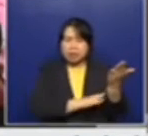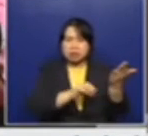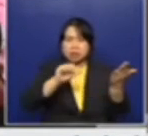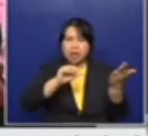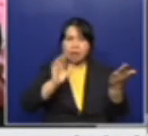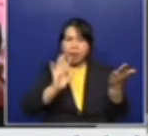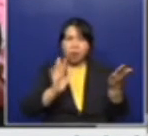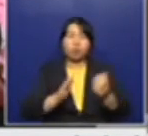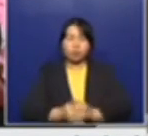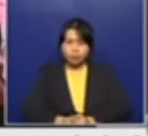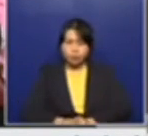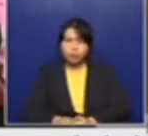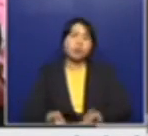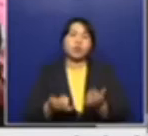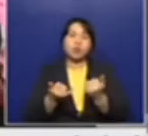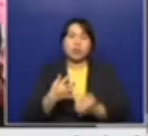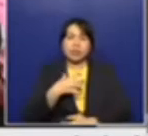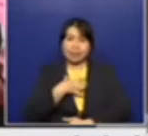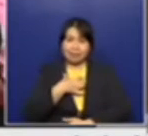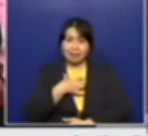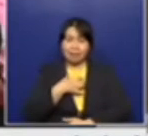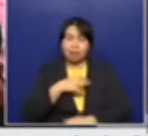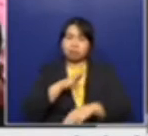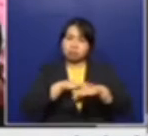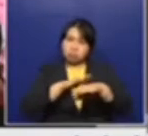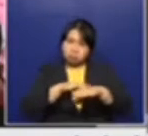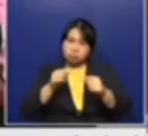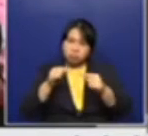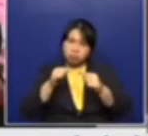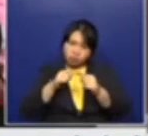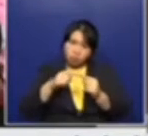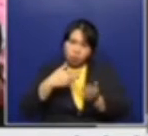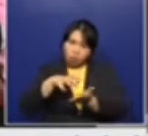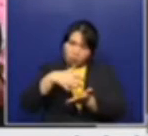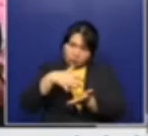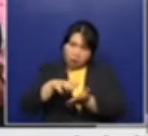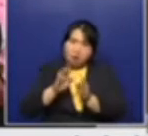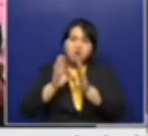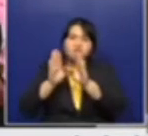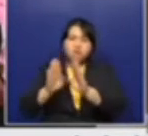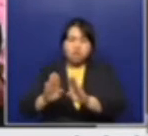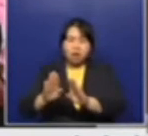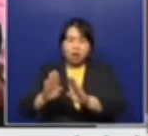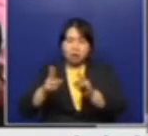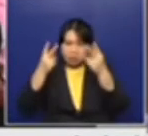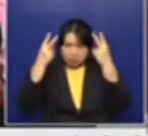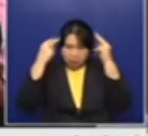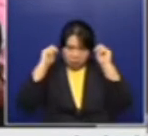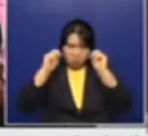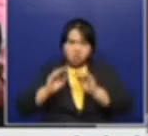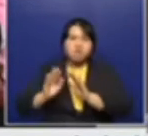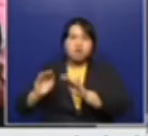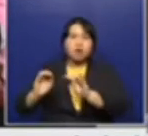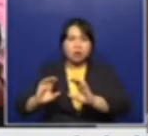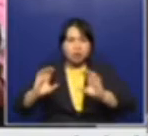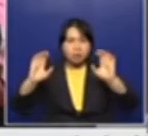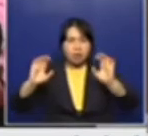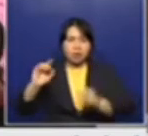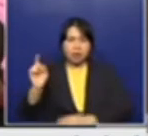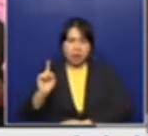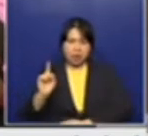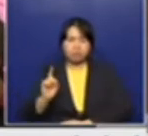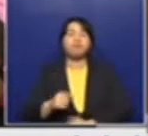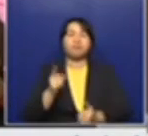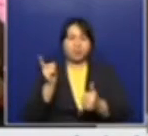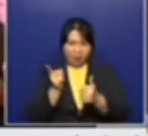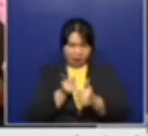สิ่งที่อยากจะกราบเรียนต่อท่านประธานไปยังนายกรัฐมนตรีหรือรัฐบาล 1. รัฐบ